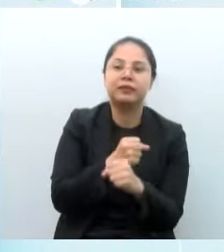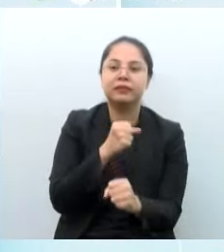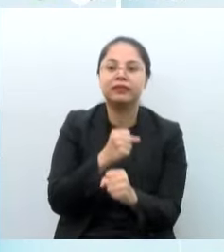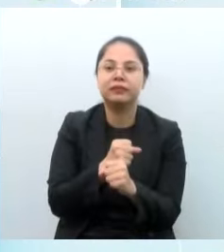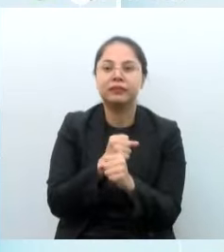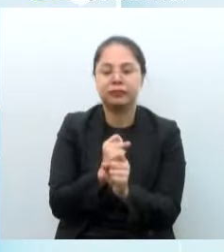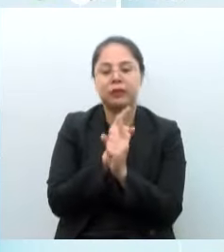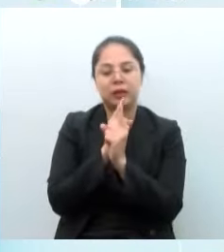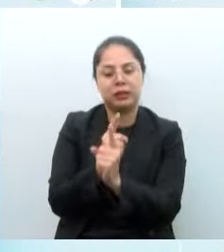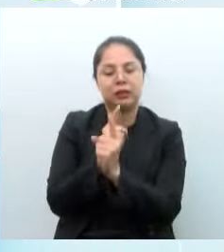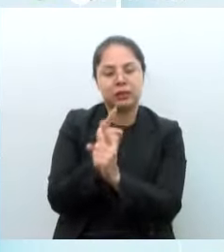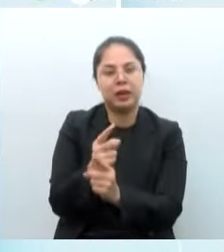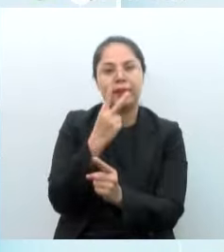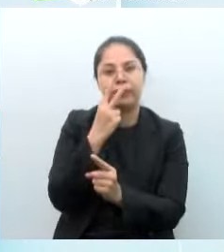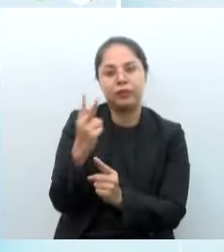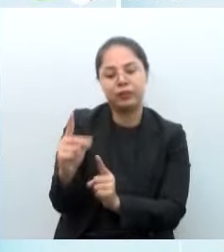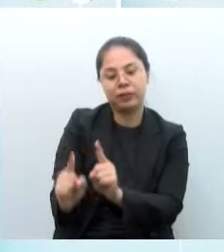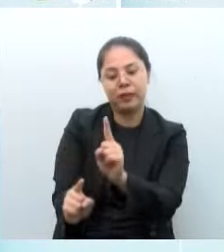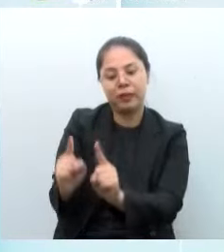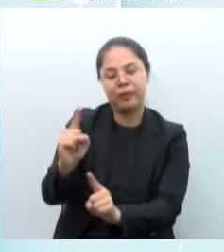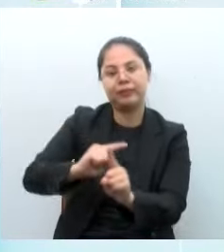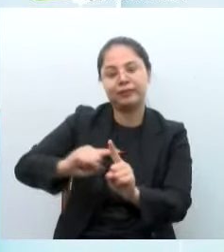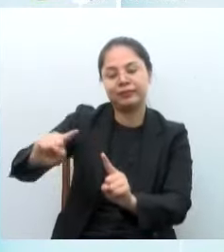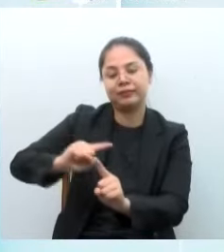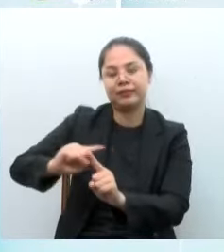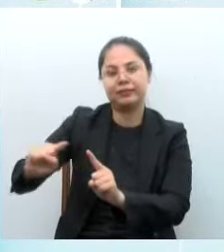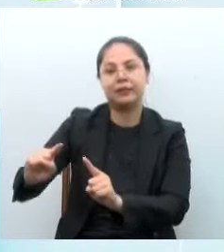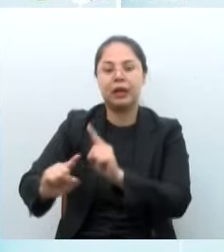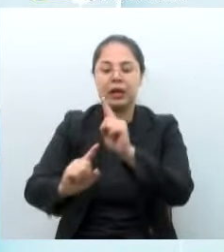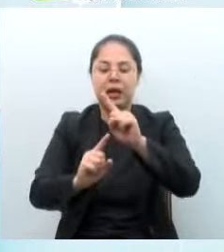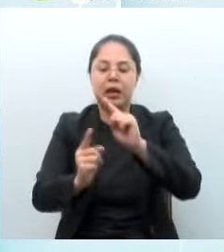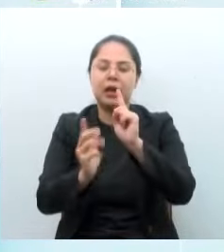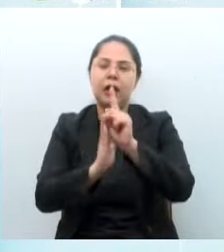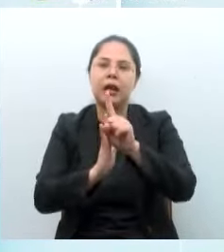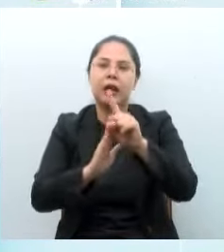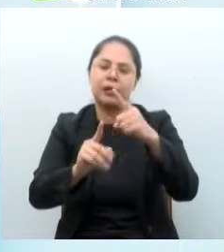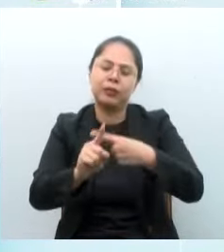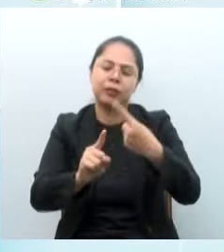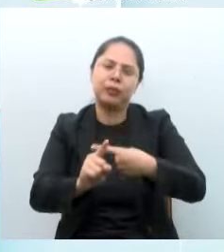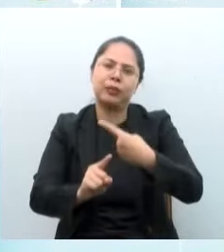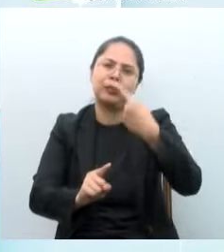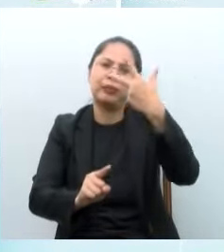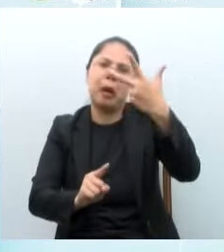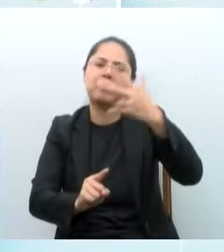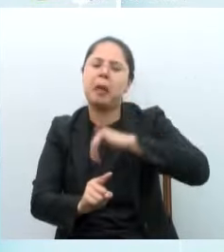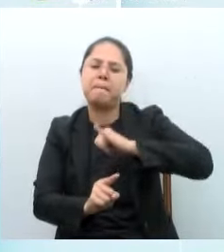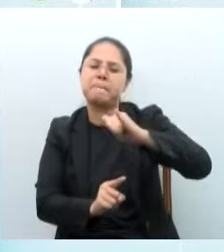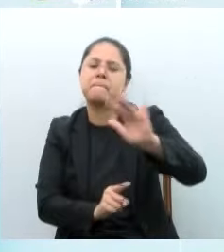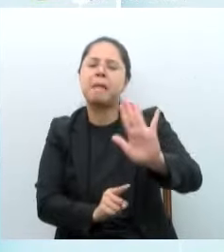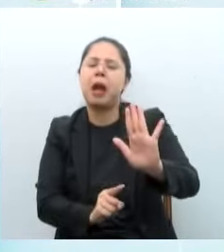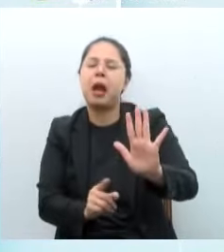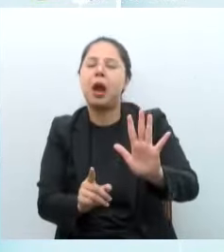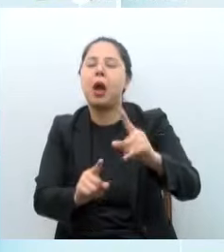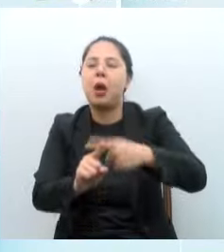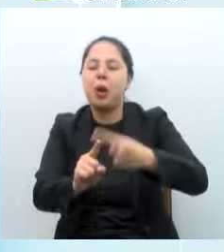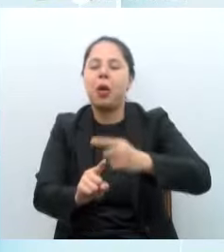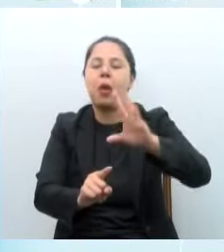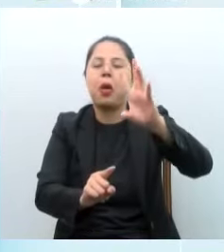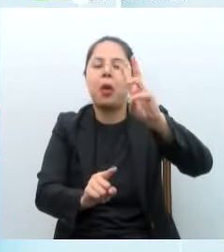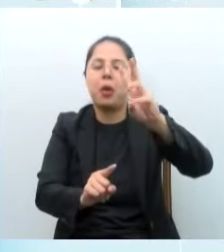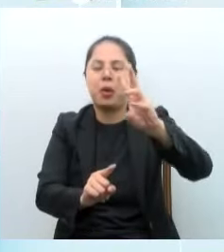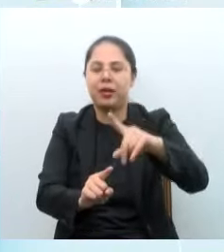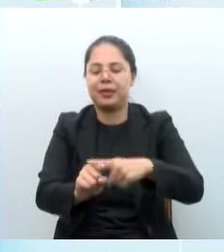ติดตามนะครับเดิม3เดือนอย่างนี้ตอนนี้รอบ3เดือนเราก็ไม่ไปเราก็จะไป6เดือนหรือ9เดือนล